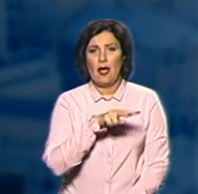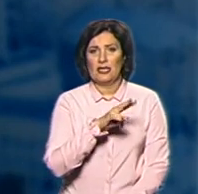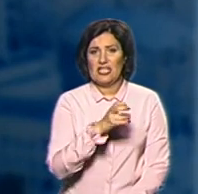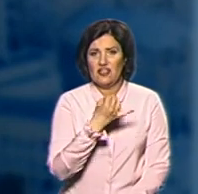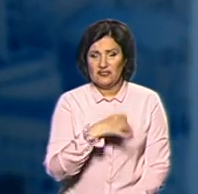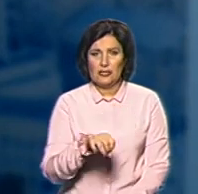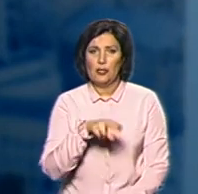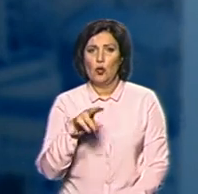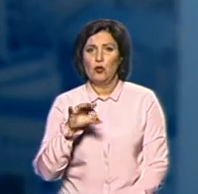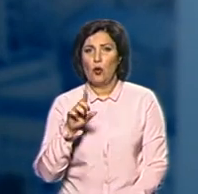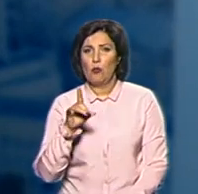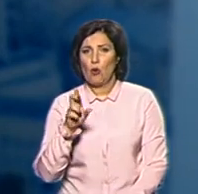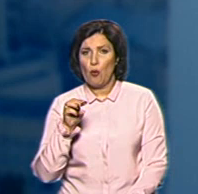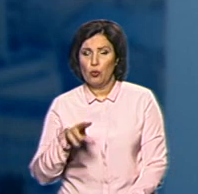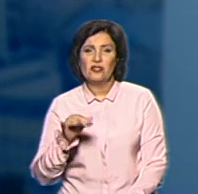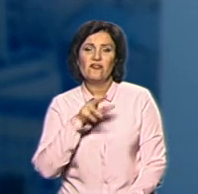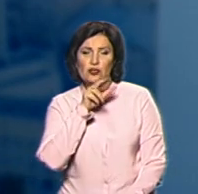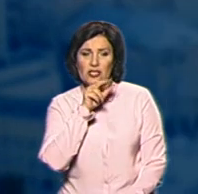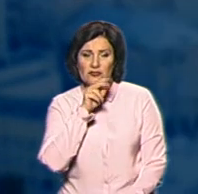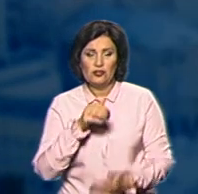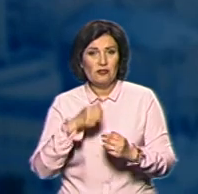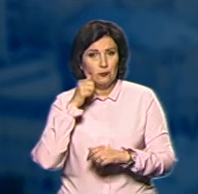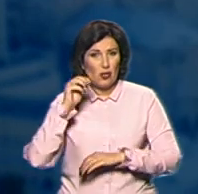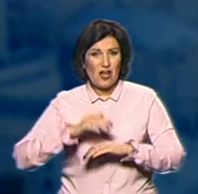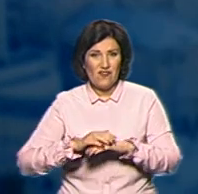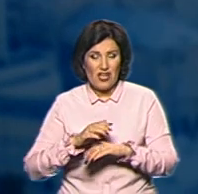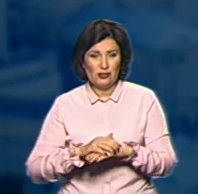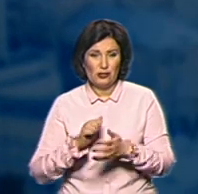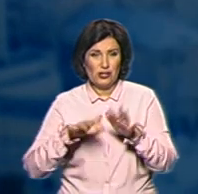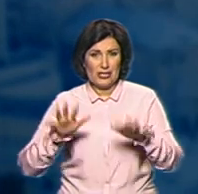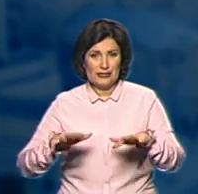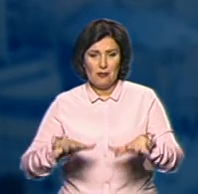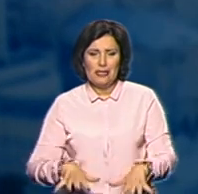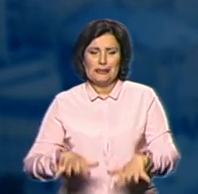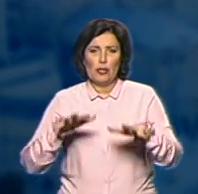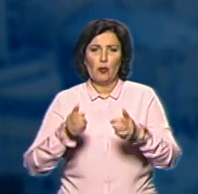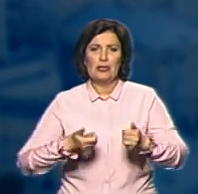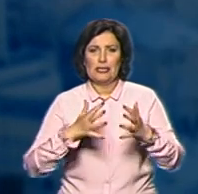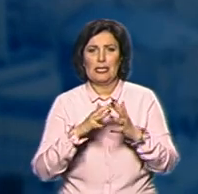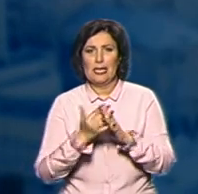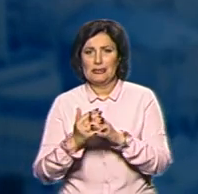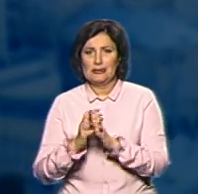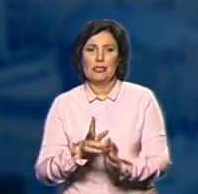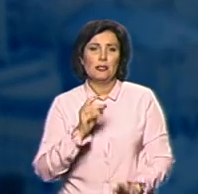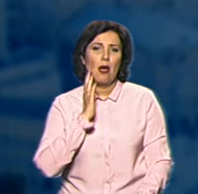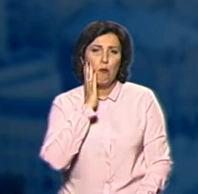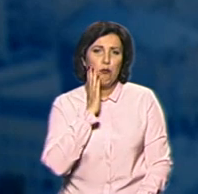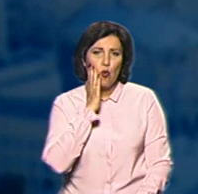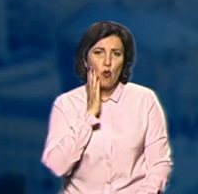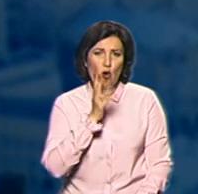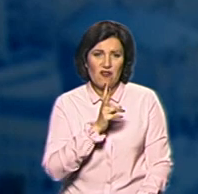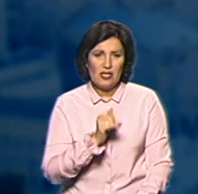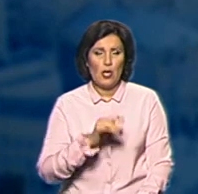у Чернівцях. Ще вчора ввечері через зливи біля міста затопило кілька сіл. Загалом на Буковині у воді понад 100